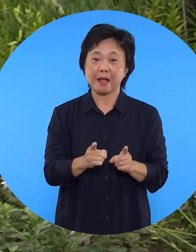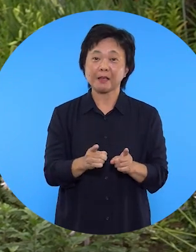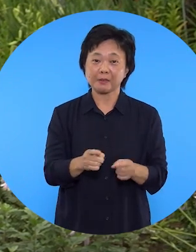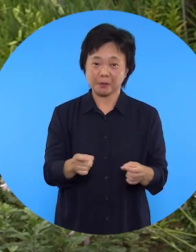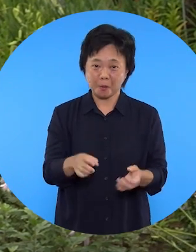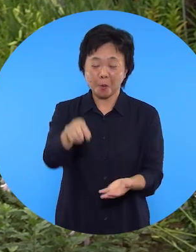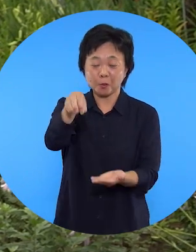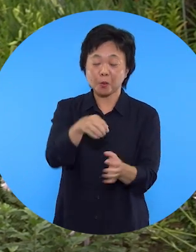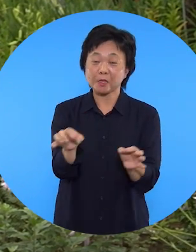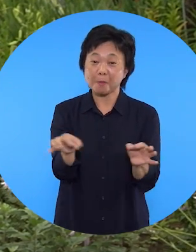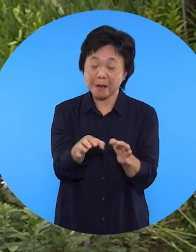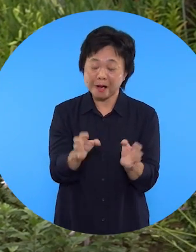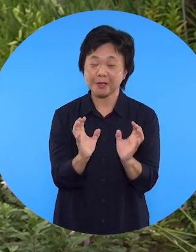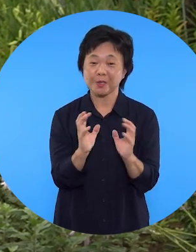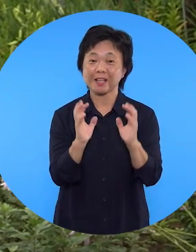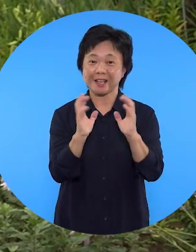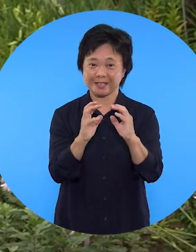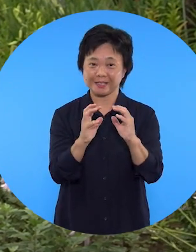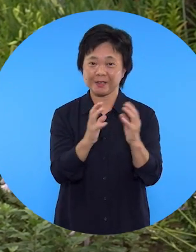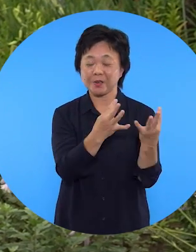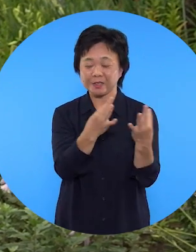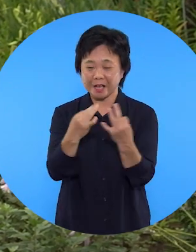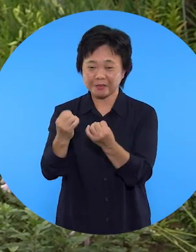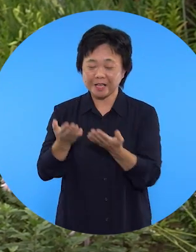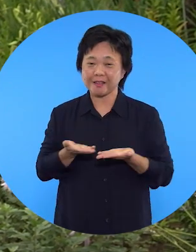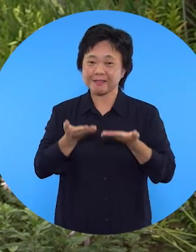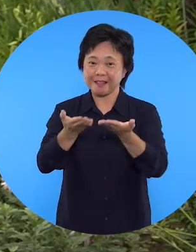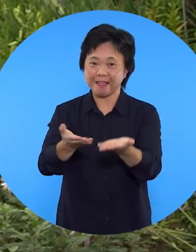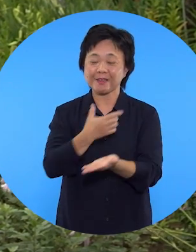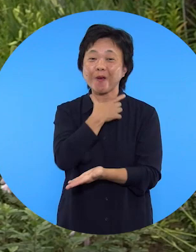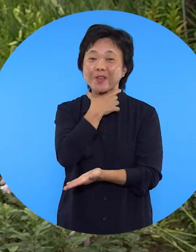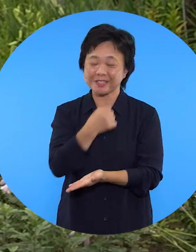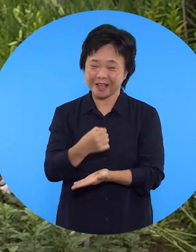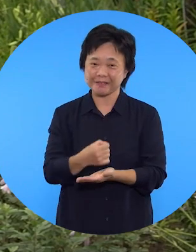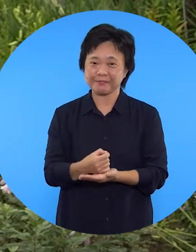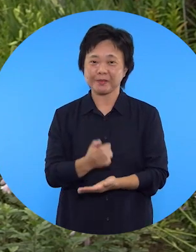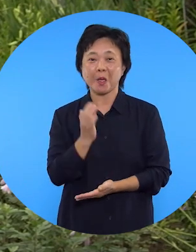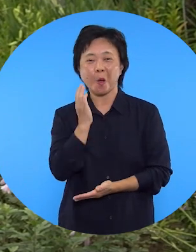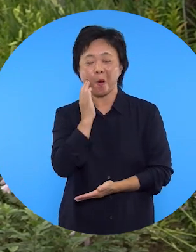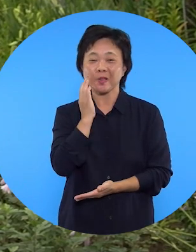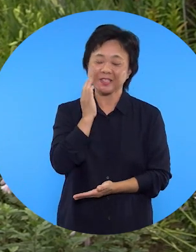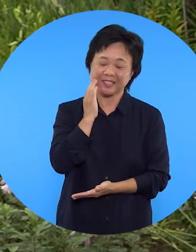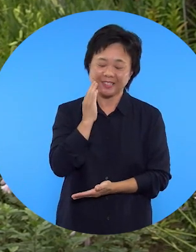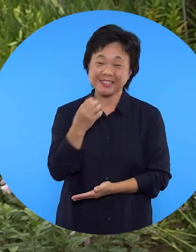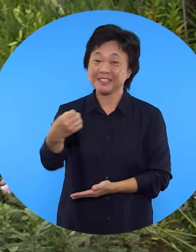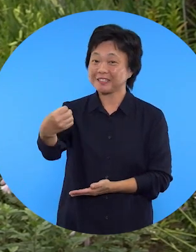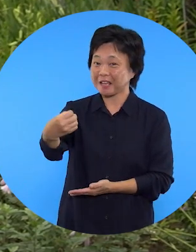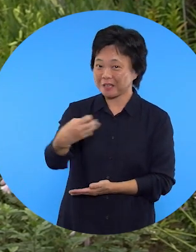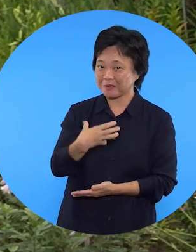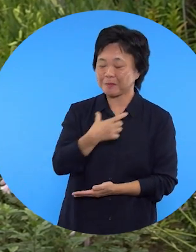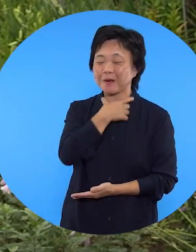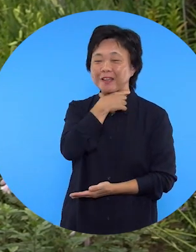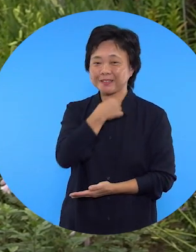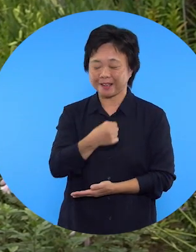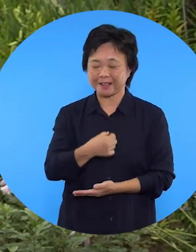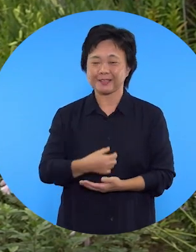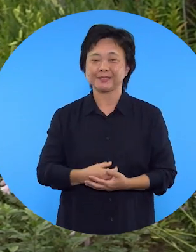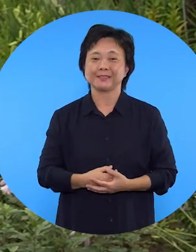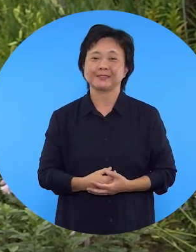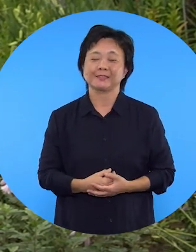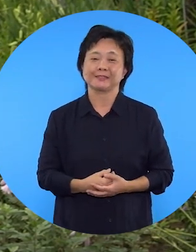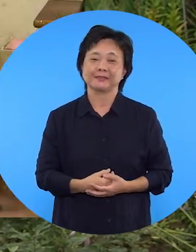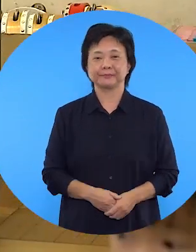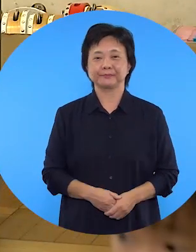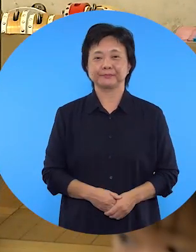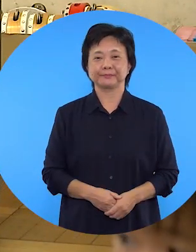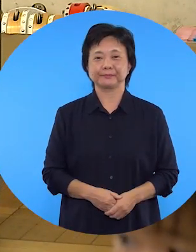採れたての野菜っていうのをたくさん提供していきたいですしそれをまあ美味しいなっていうふうに言ってもらいたいですね